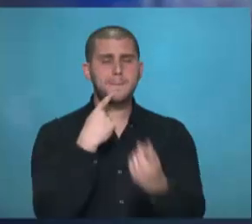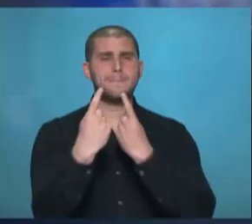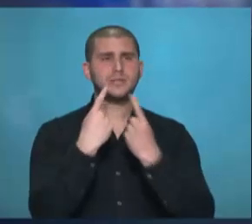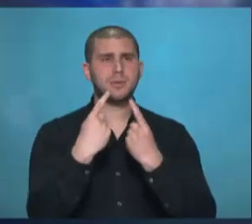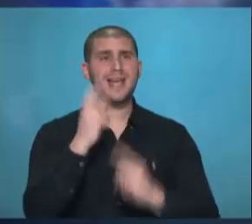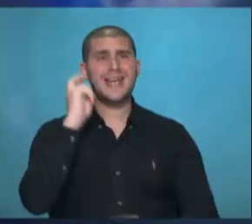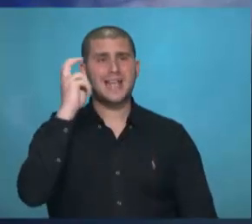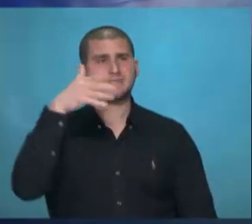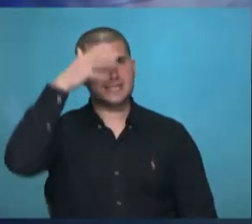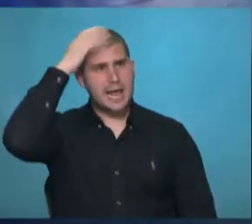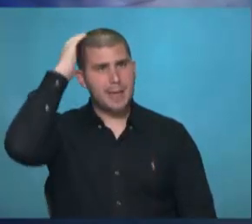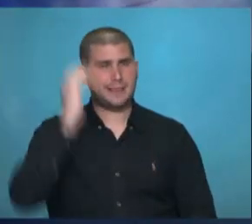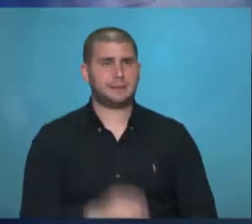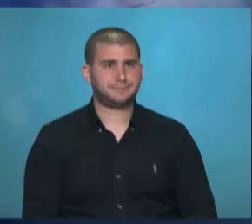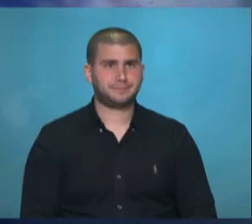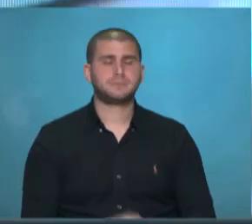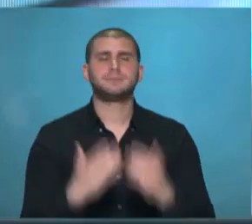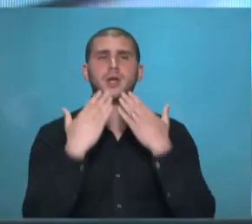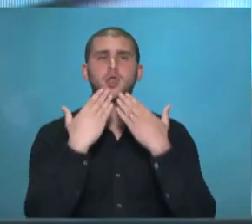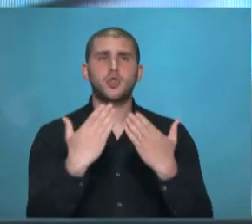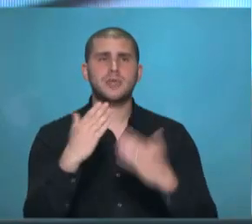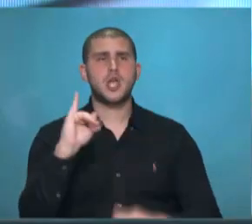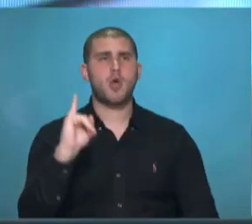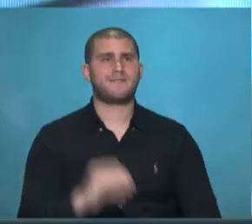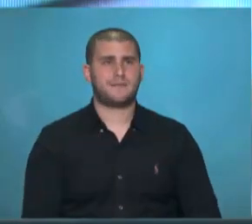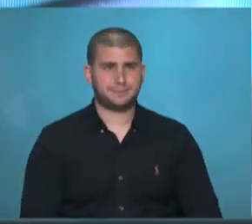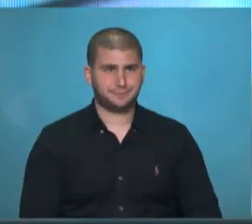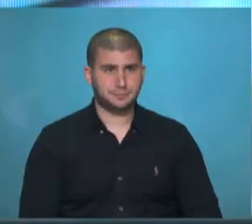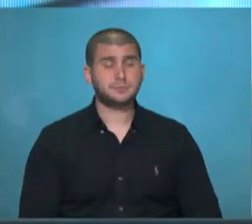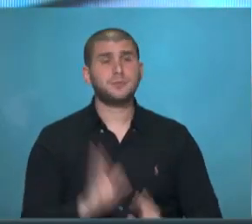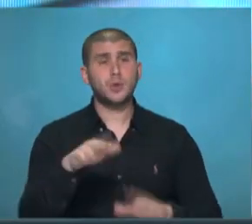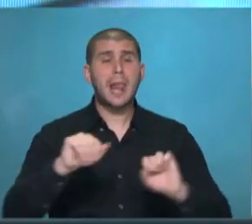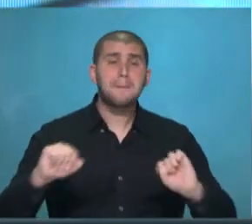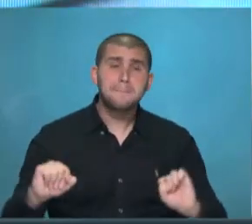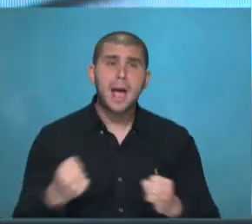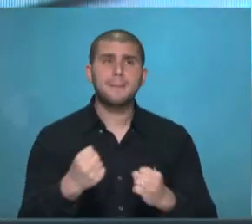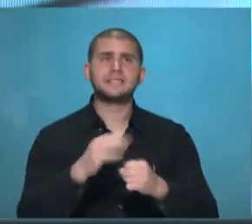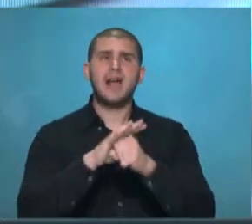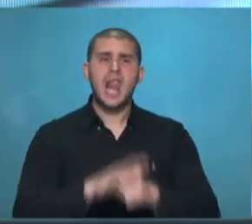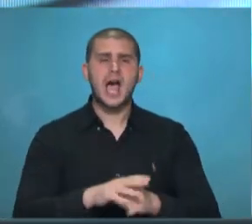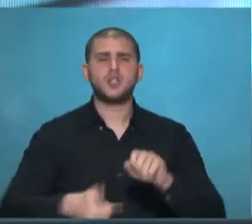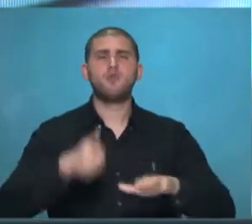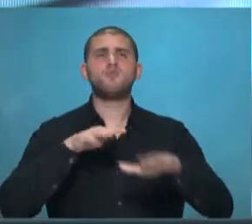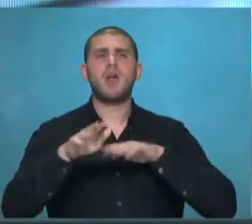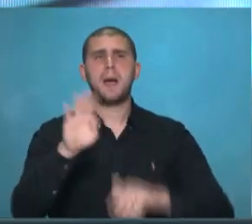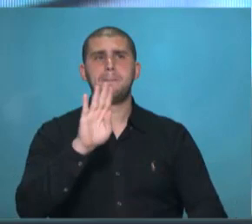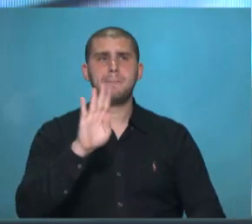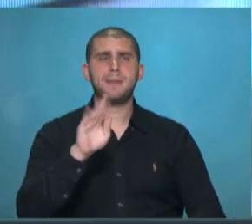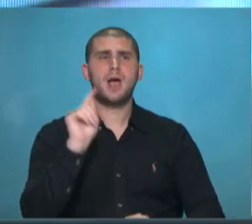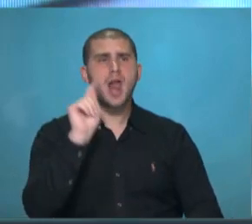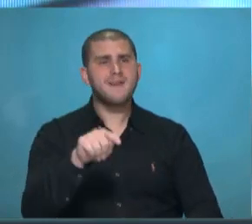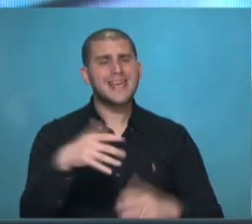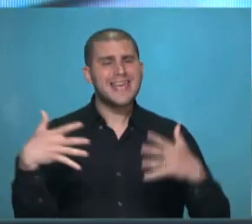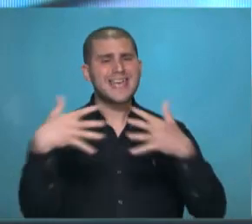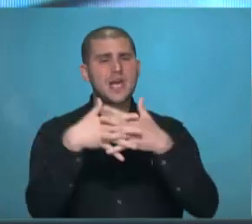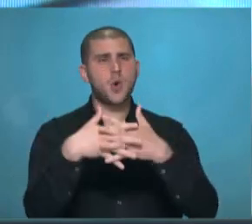גנץ לבין לפיד. הדרך. תודה רבה, יואב. ועוד על המאמץ והלחץ של ראש הממשלה נתניהו להביא לאותו איחוד